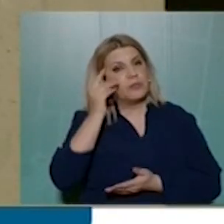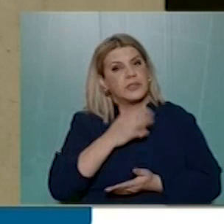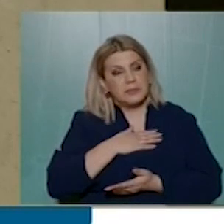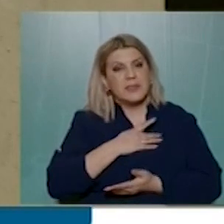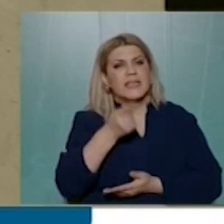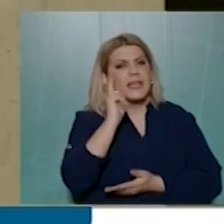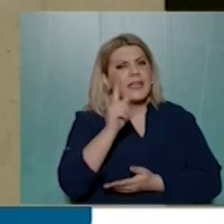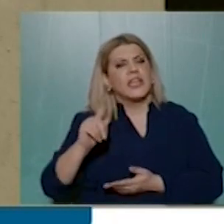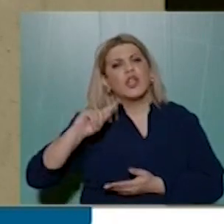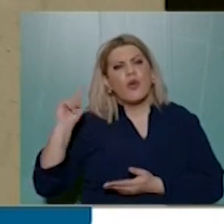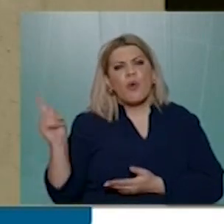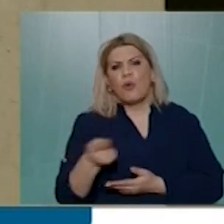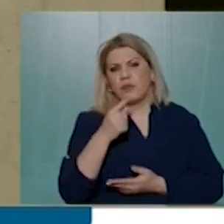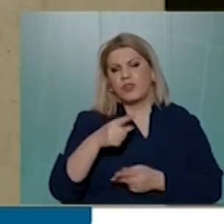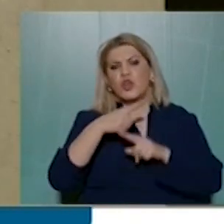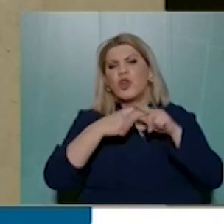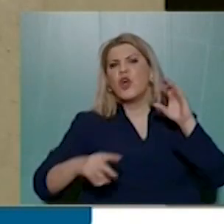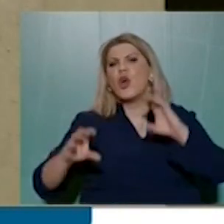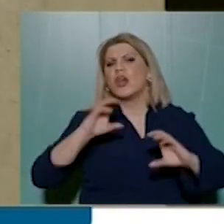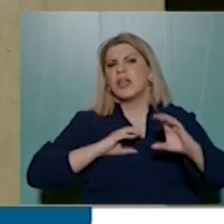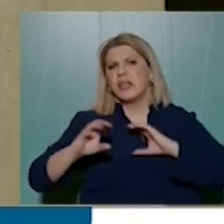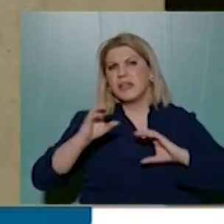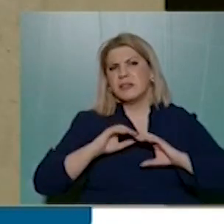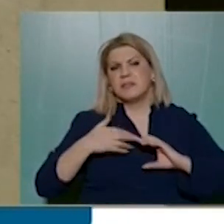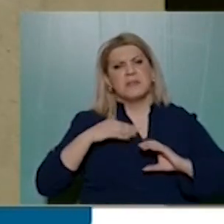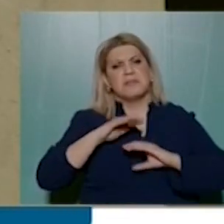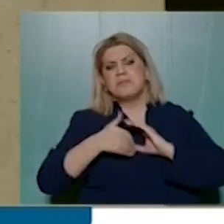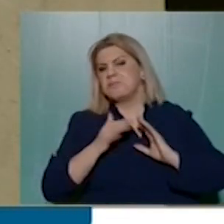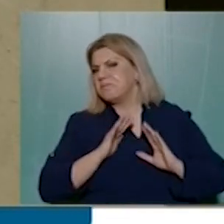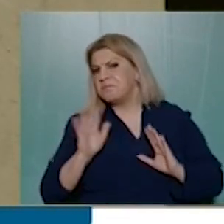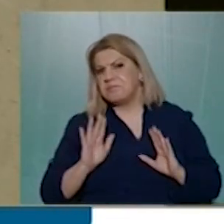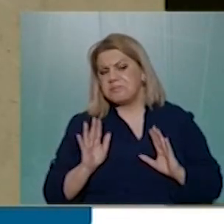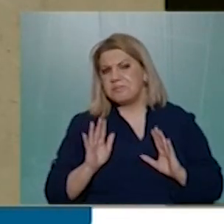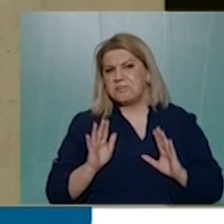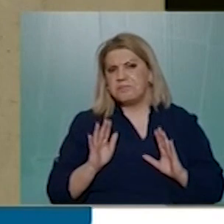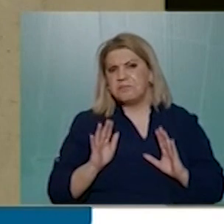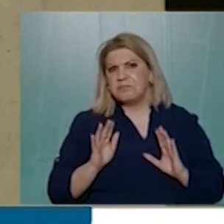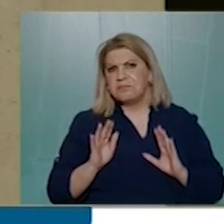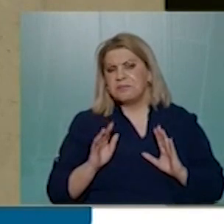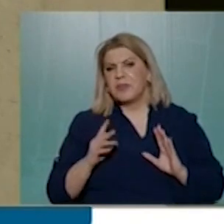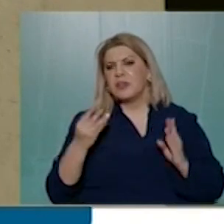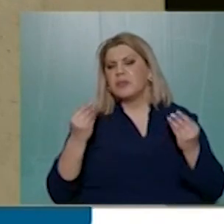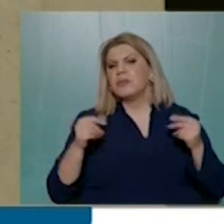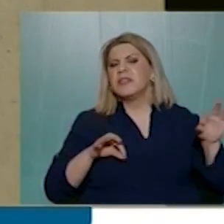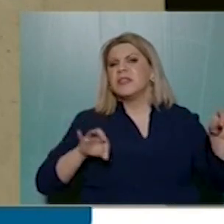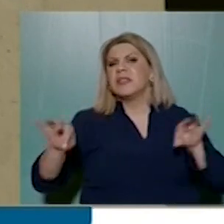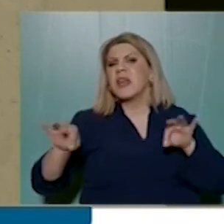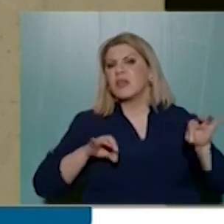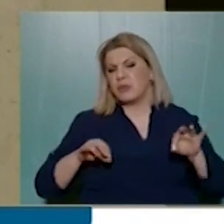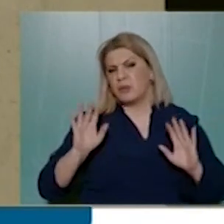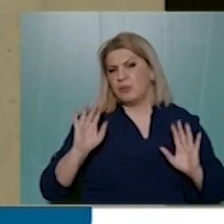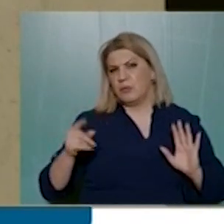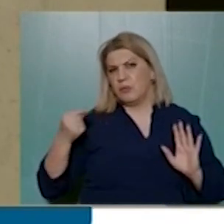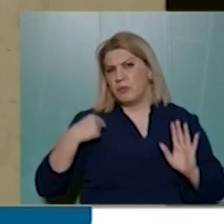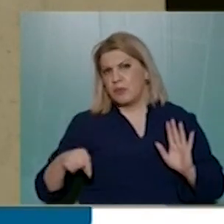κριτική μας για όλες αυτές τις χορηγίες που δεν αφορούν από ότι καταλάβαμε την στρατηγική να πω της διοίκησης μόνο το